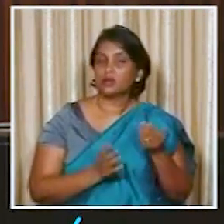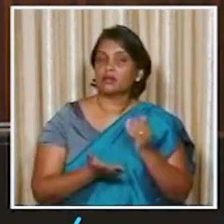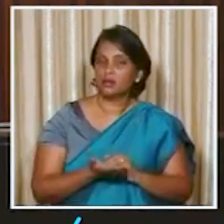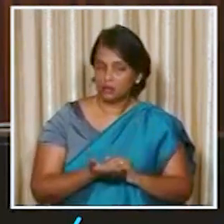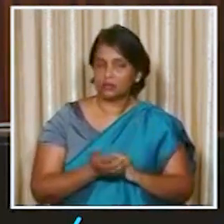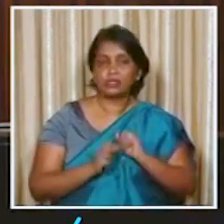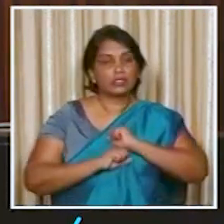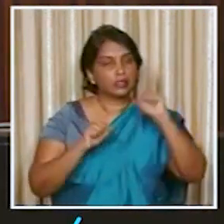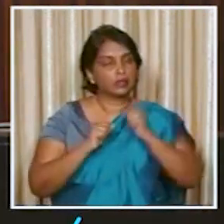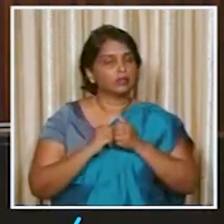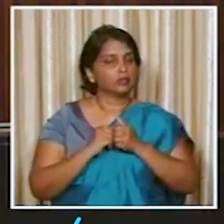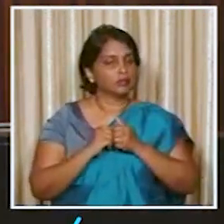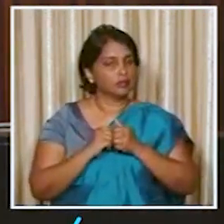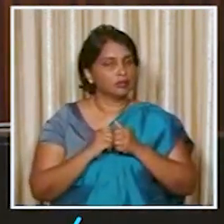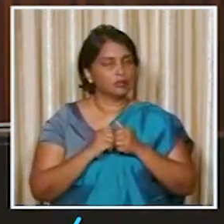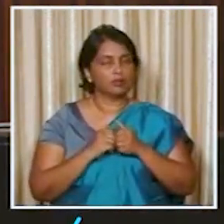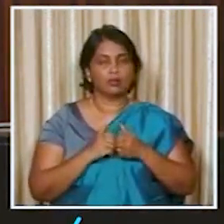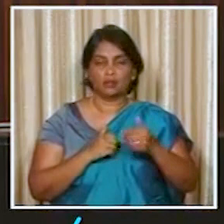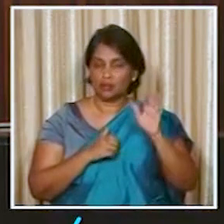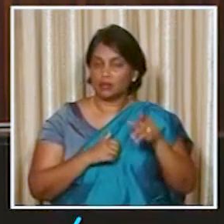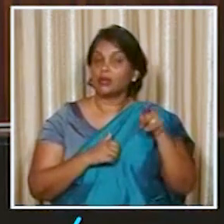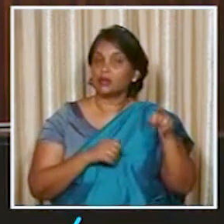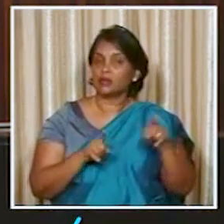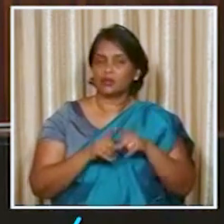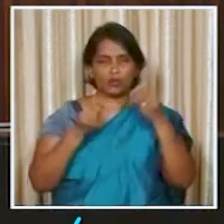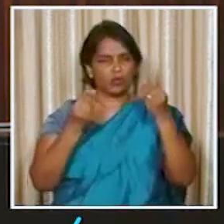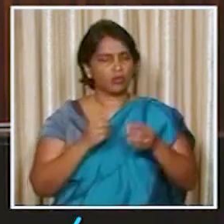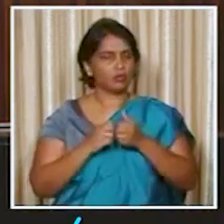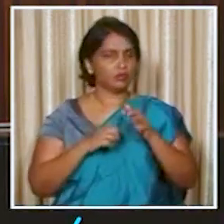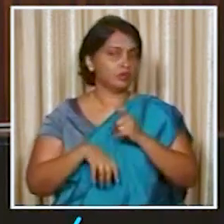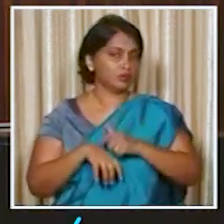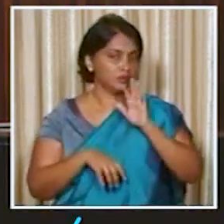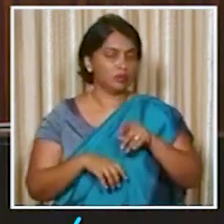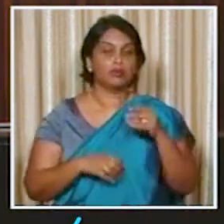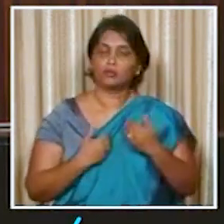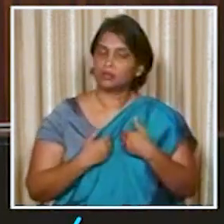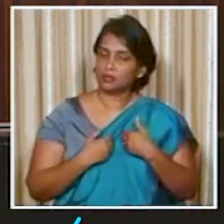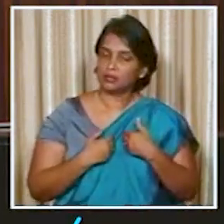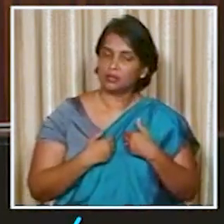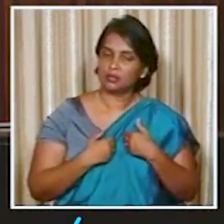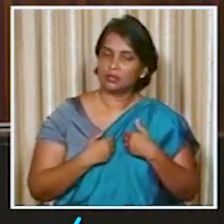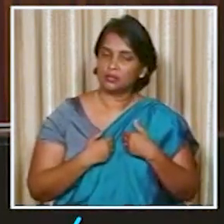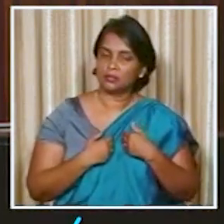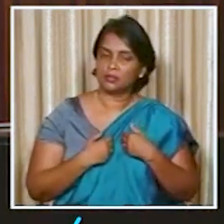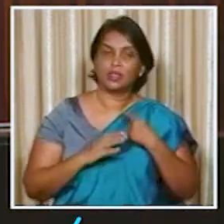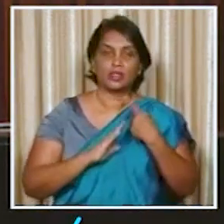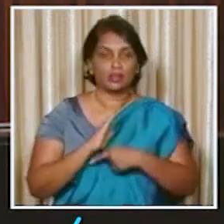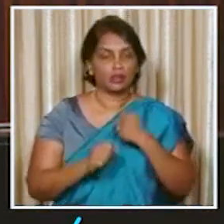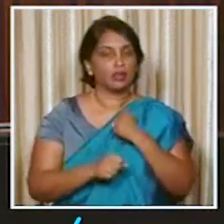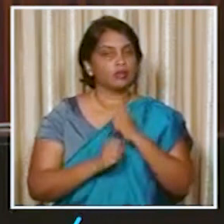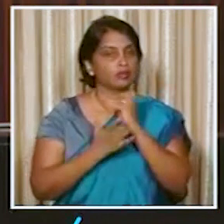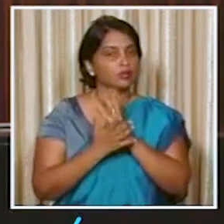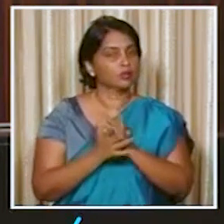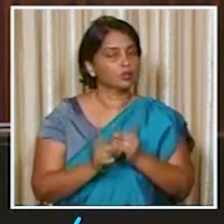වරක් අරගලයක් දක්වා ගමන් කළ අතර ඊට අරාජකත්වයට පත්වුණු මොහොතේ මම ශ්‍රී ලංකා ආණ්ඩුක්‍රම